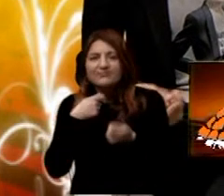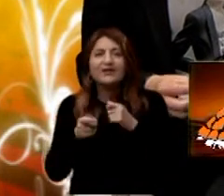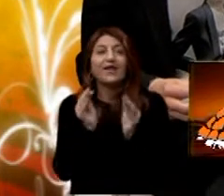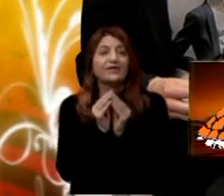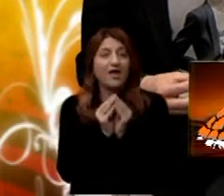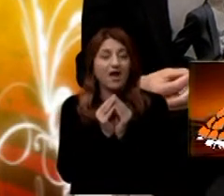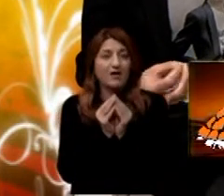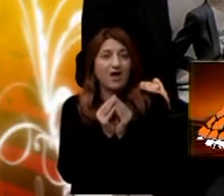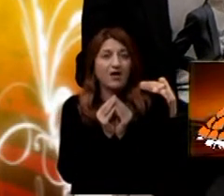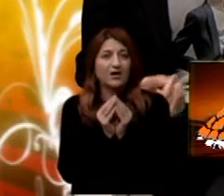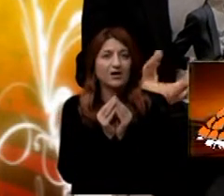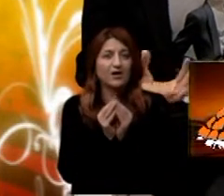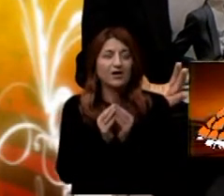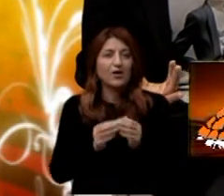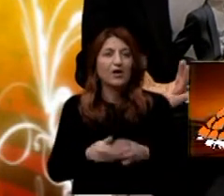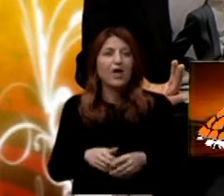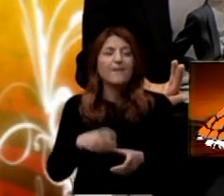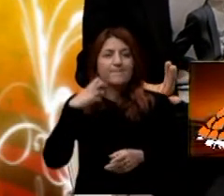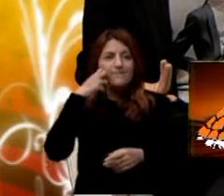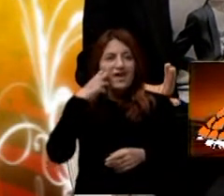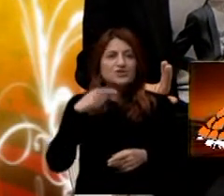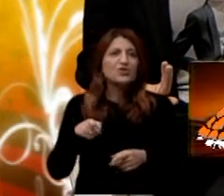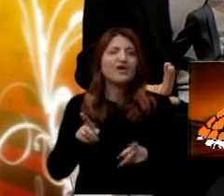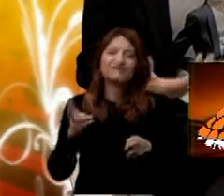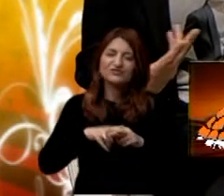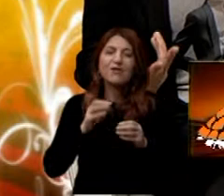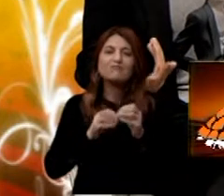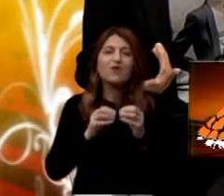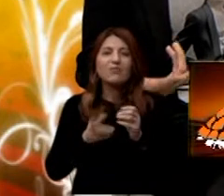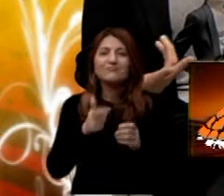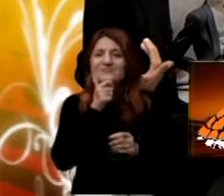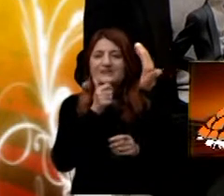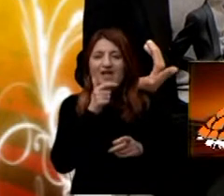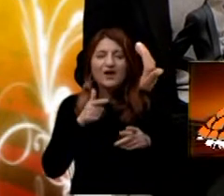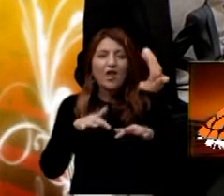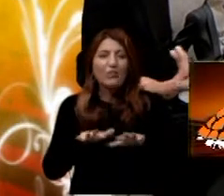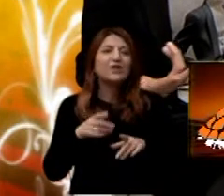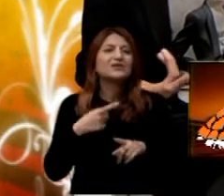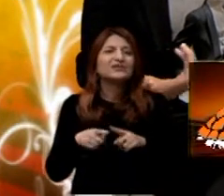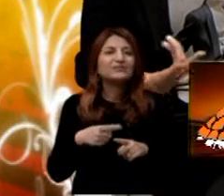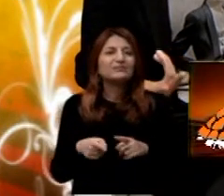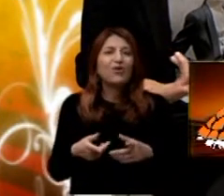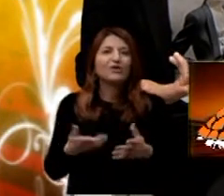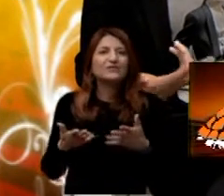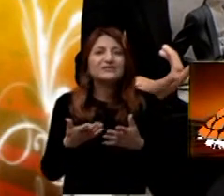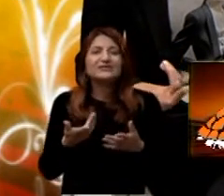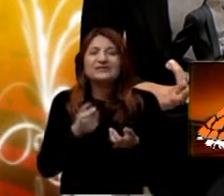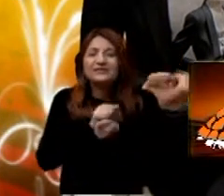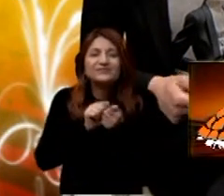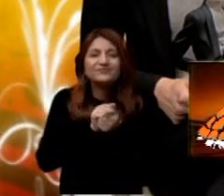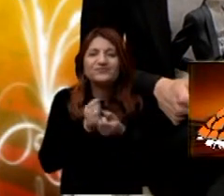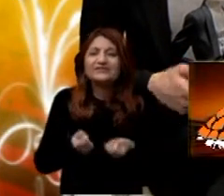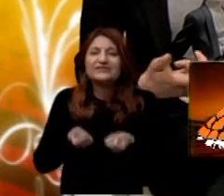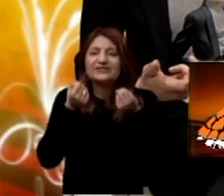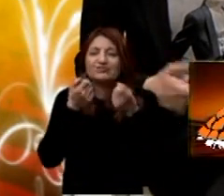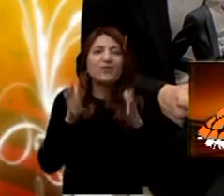su jaja. Mnoge, recimo meso je vrlo često problem u starijoj dobi zbog zapravo i same konzistencije, teksture. Često